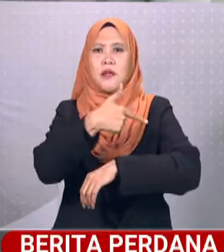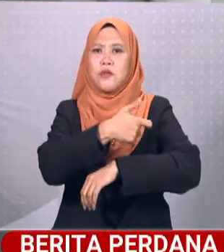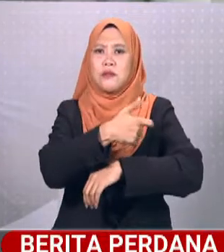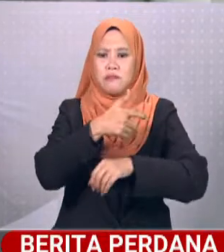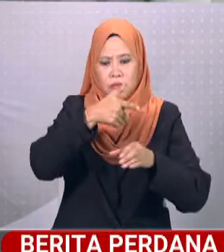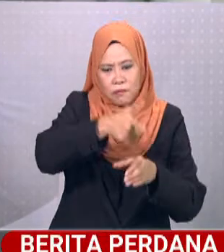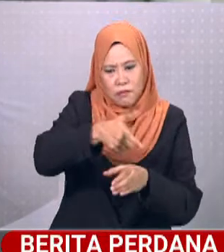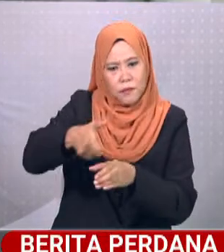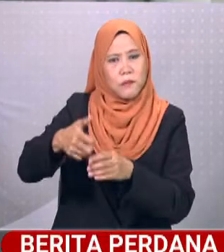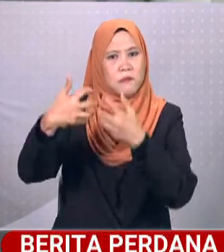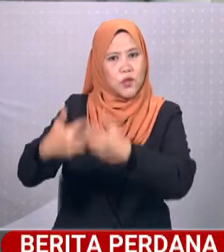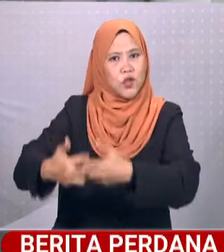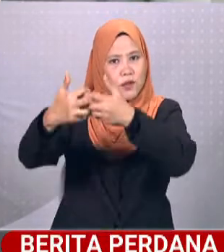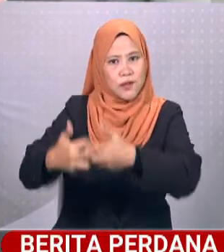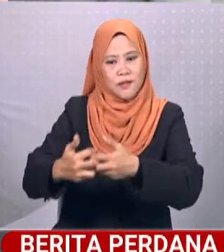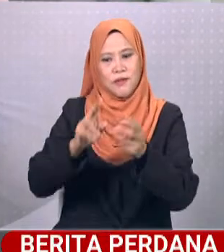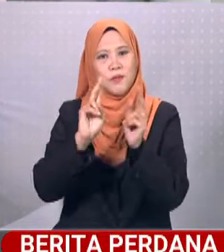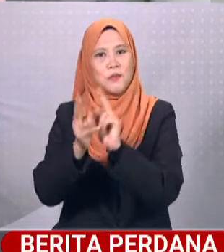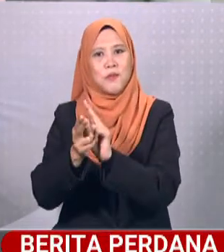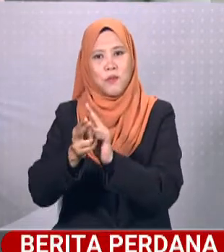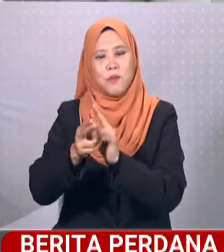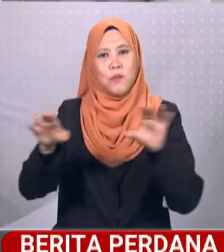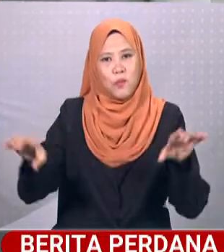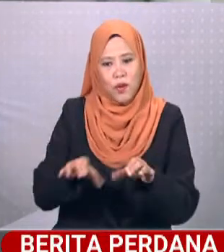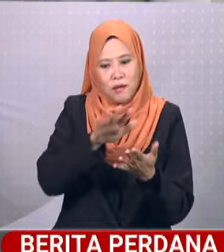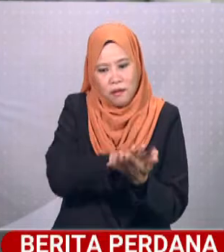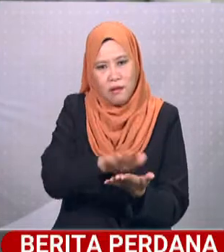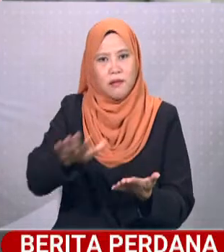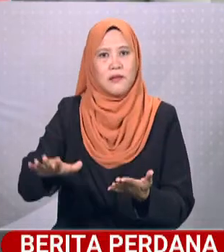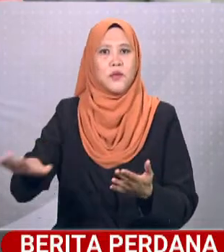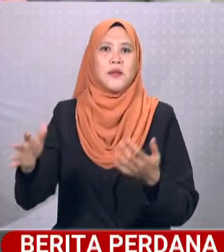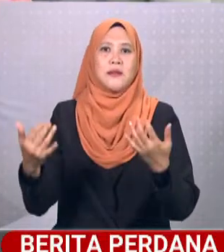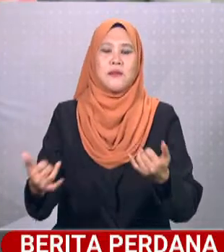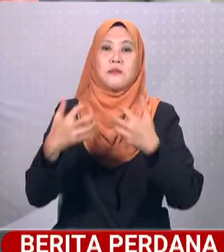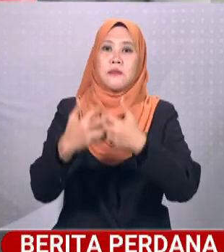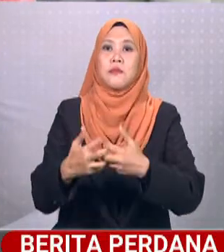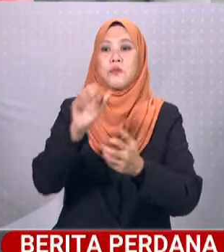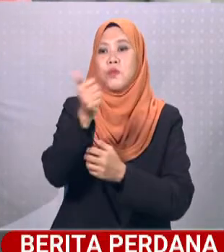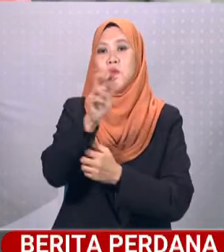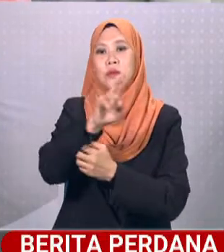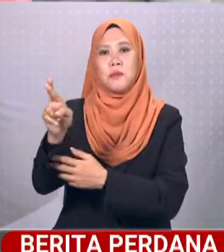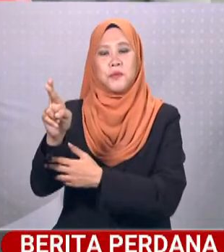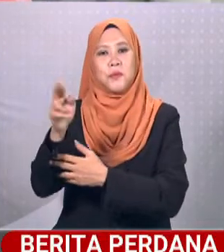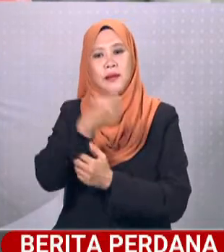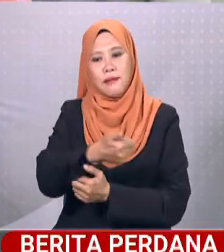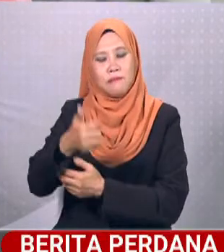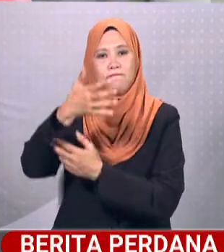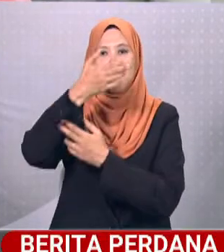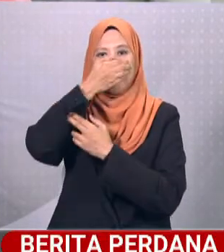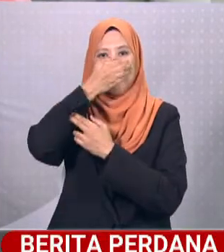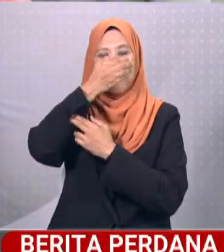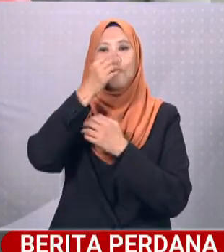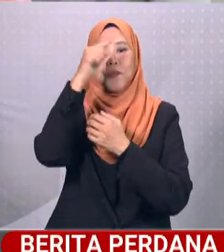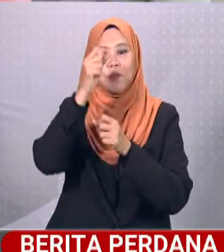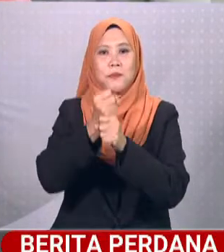molding machine hasil ubah suai mesin pembuat acuan. Ia mampu menghasilkan kira-kira 10,000 pelindung muka untuk kegunaan